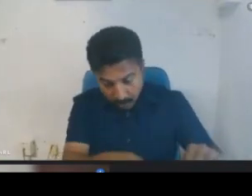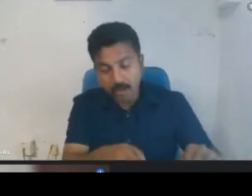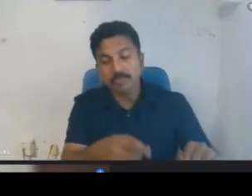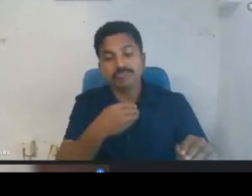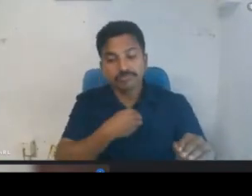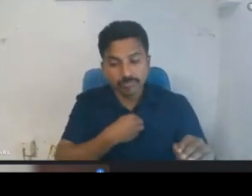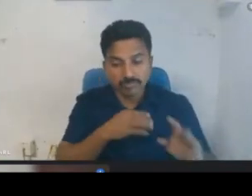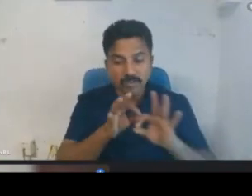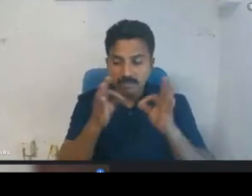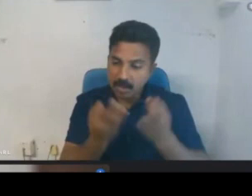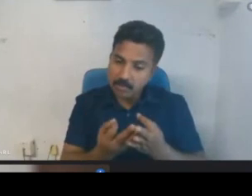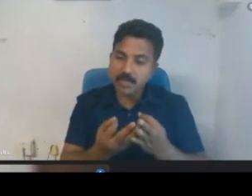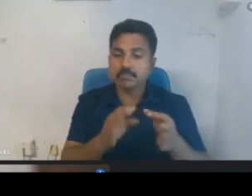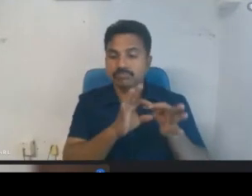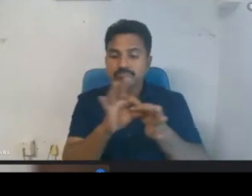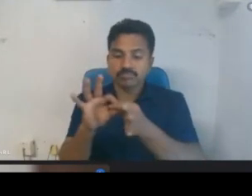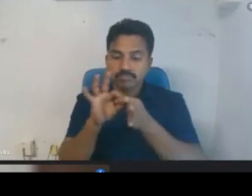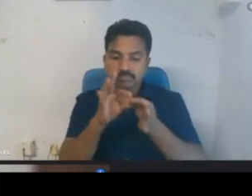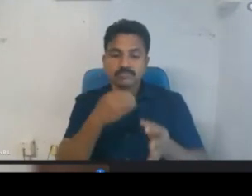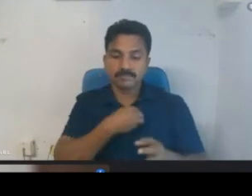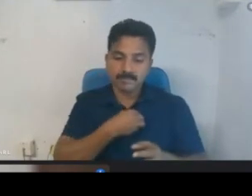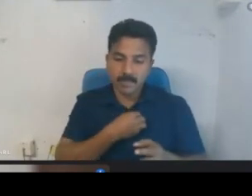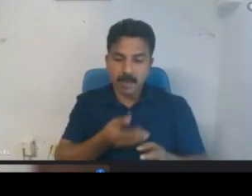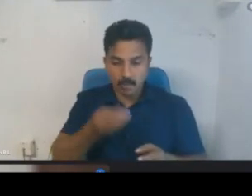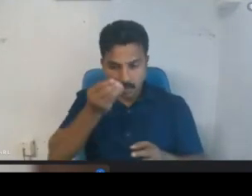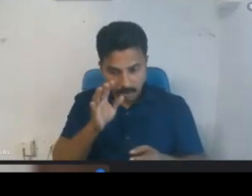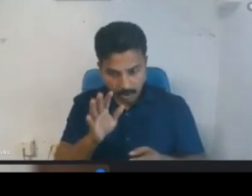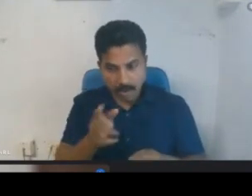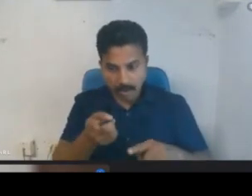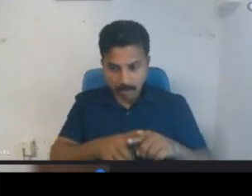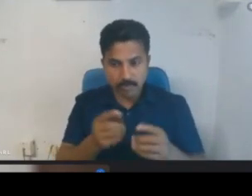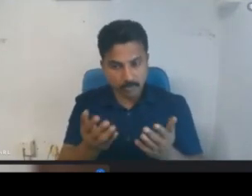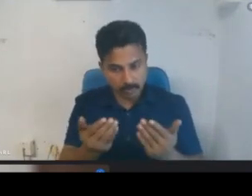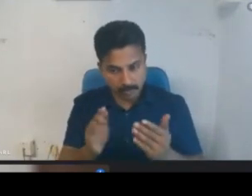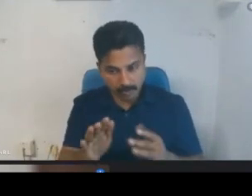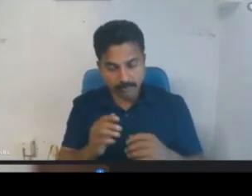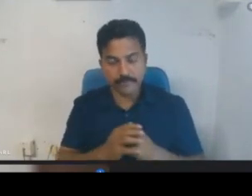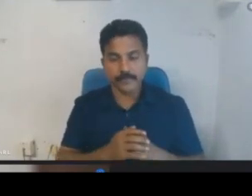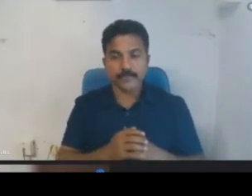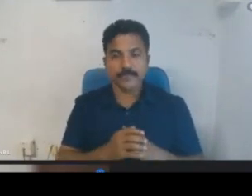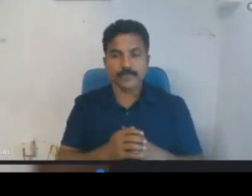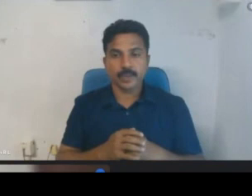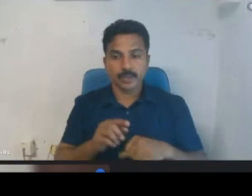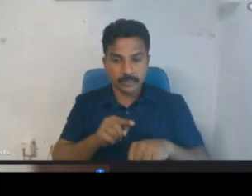നമ്മുടെ കുടുംബത്തെയും ഒരുപോലെ അത് ബാധിക്കുന്നു എന്നുള്ളൊരു കാര്യം നമ്മൾ മനസ്സിലാക്കേണ്ടതായിട്ടുണ്ട്.